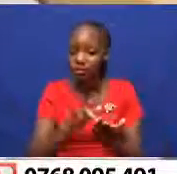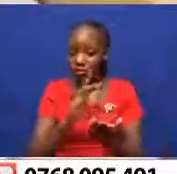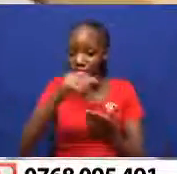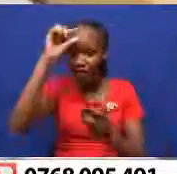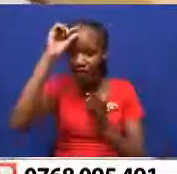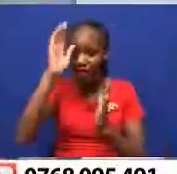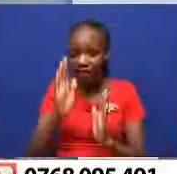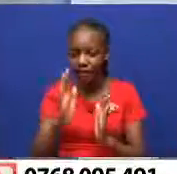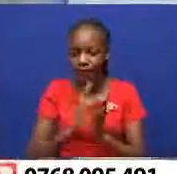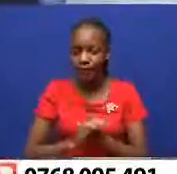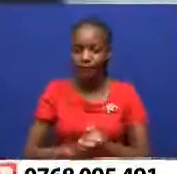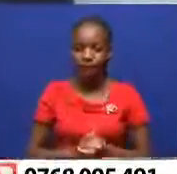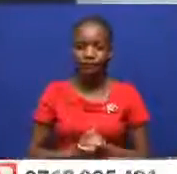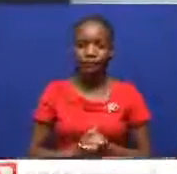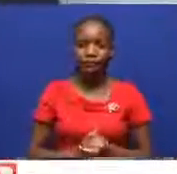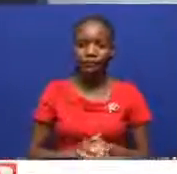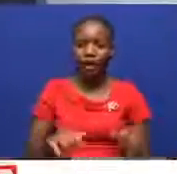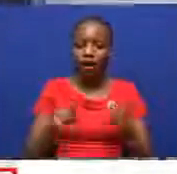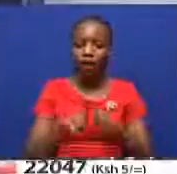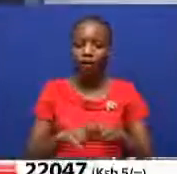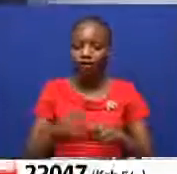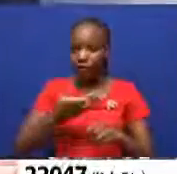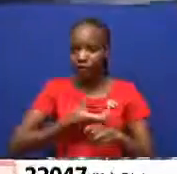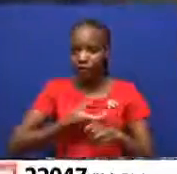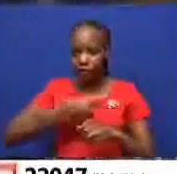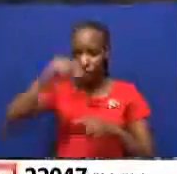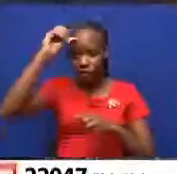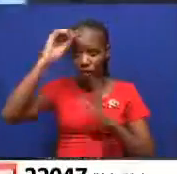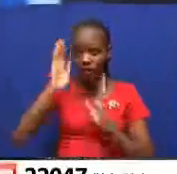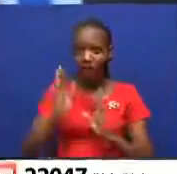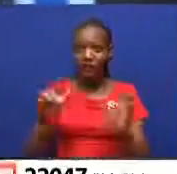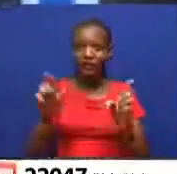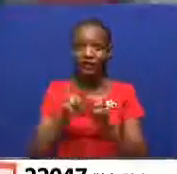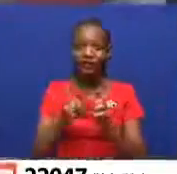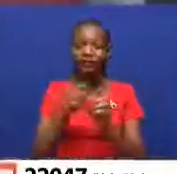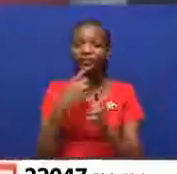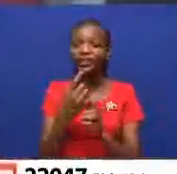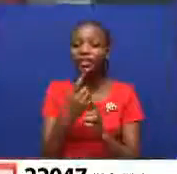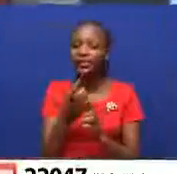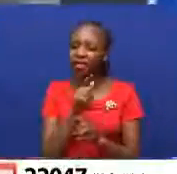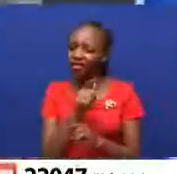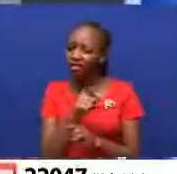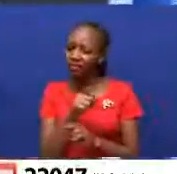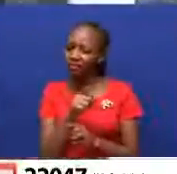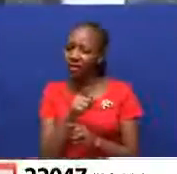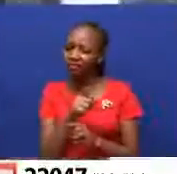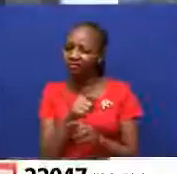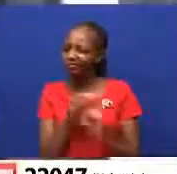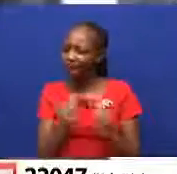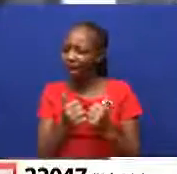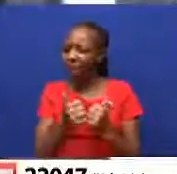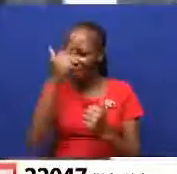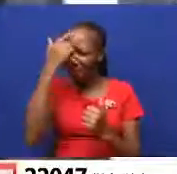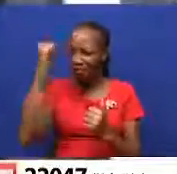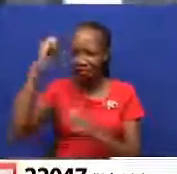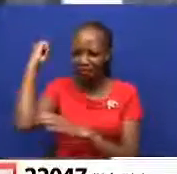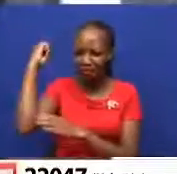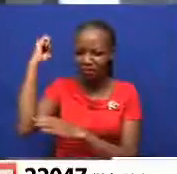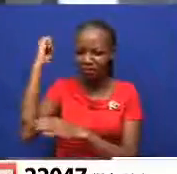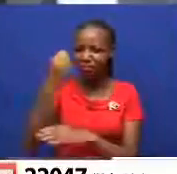kungatua magavana. Baraza la magavana hata hivyo linasema hili limechangiwa na siasa za